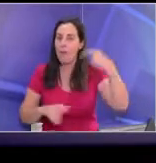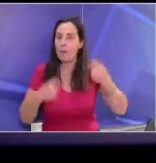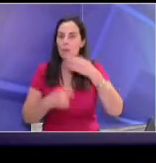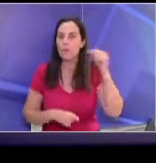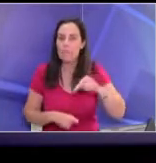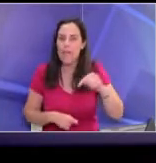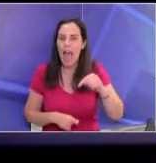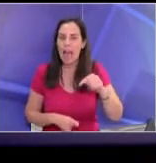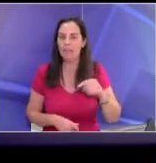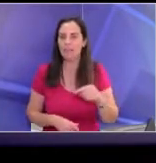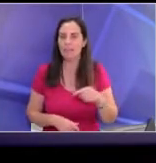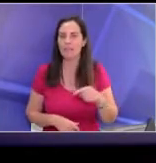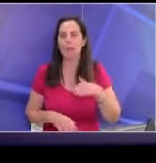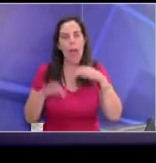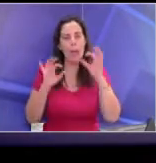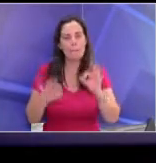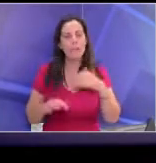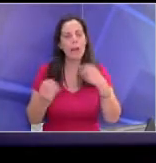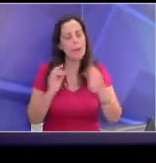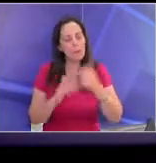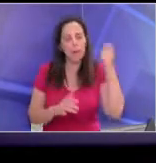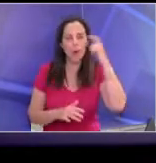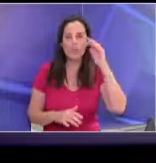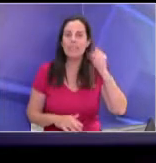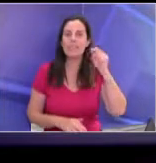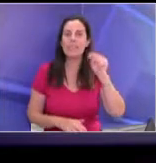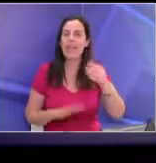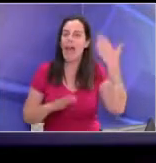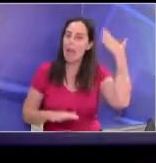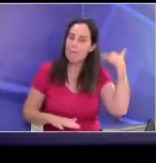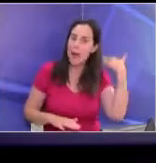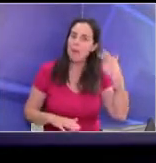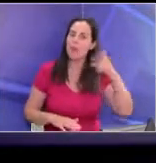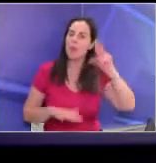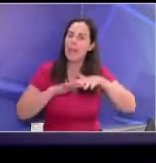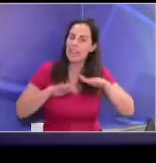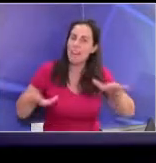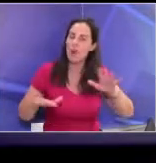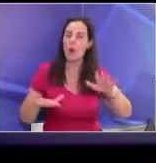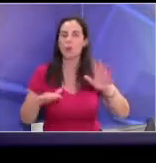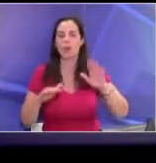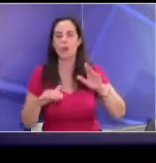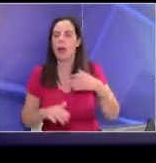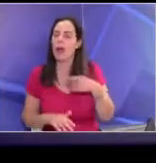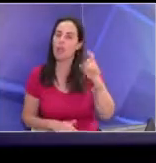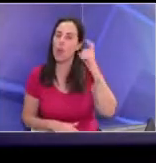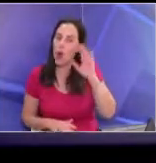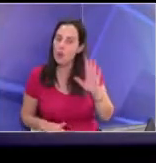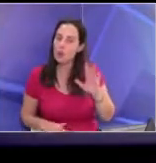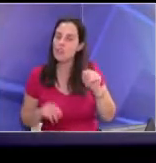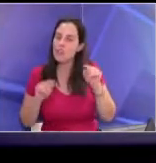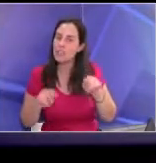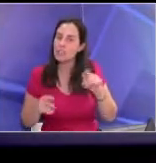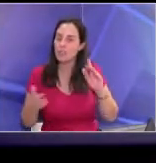הישראלית. האמת שאני הרבה פעמים חושבת על האם זה היה פעם יותר נפוץ מאשר היום. אני לא חושבת שזה